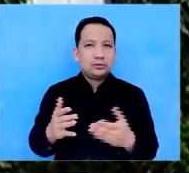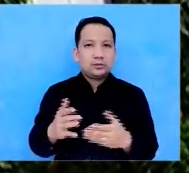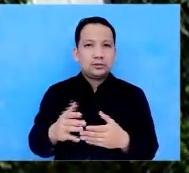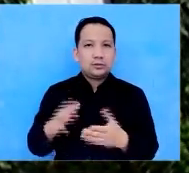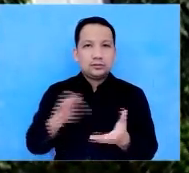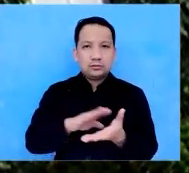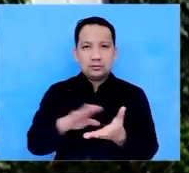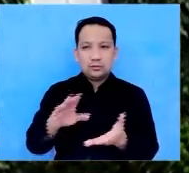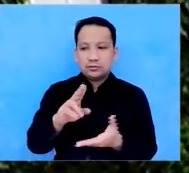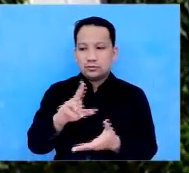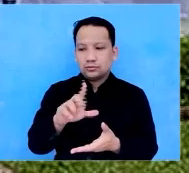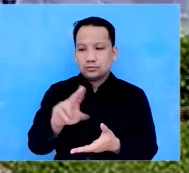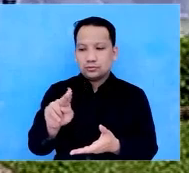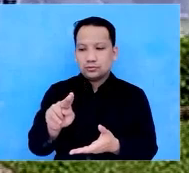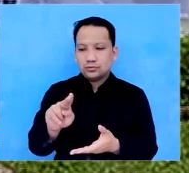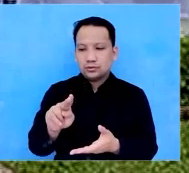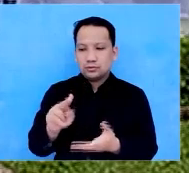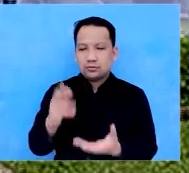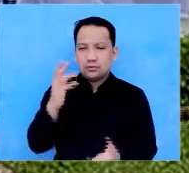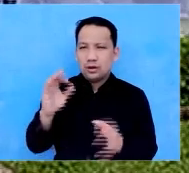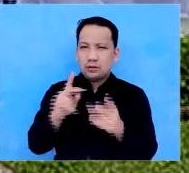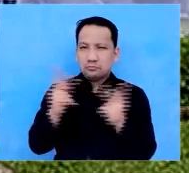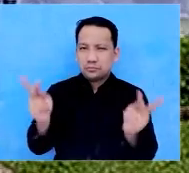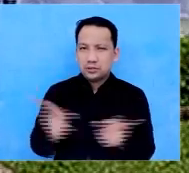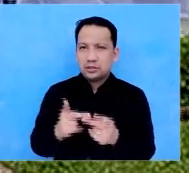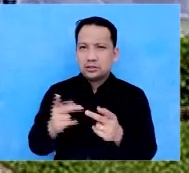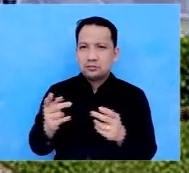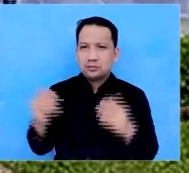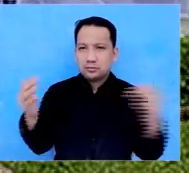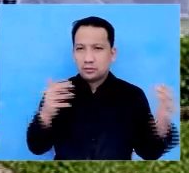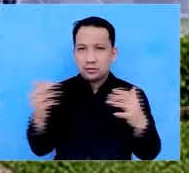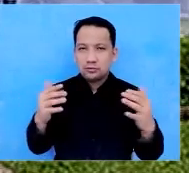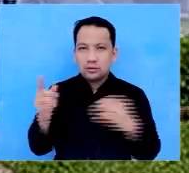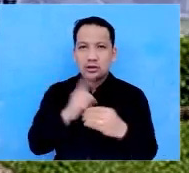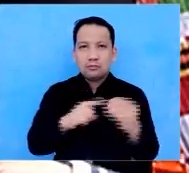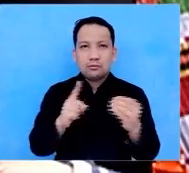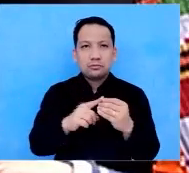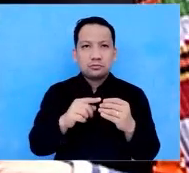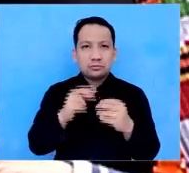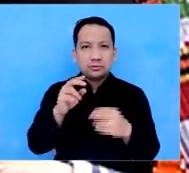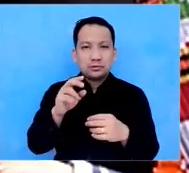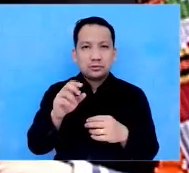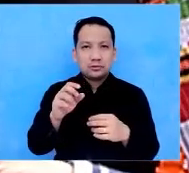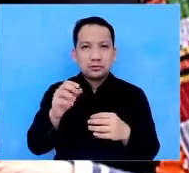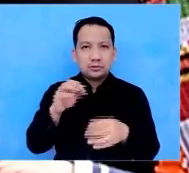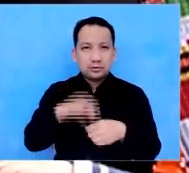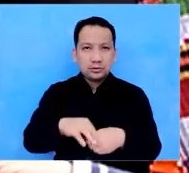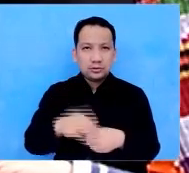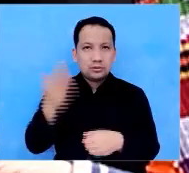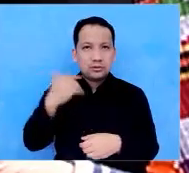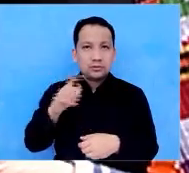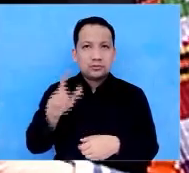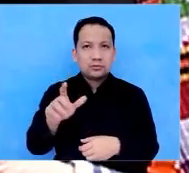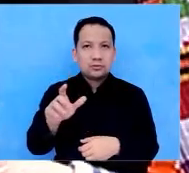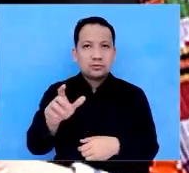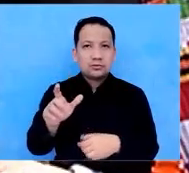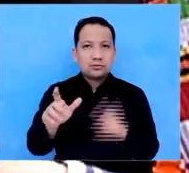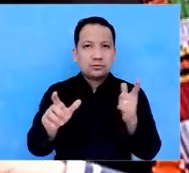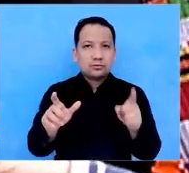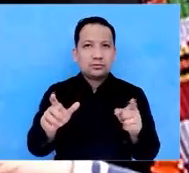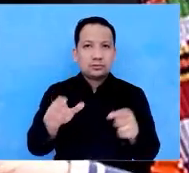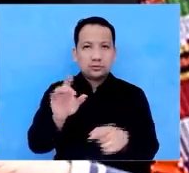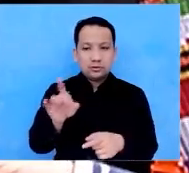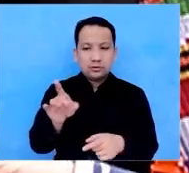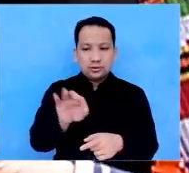ng election hotspots o mga lugar na may kaguluhan kaugnay sa eleksyon. Itong 2022, 89% ng mga kababayan natin taga Sulu